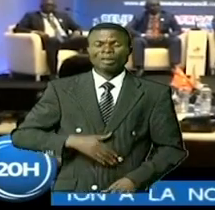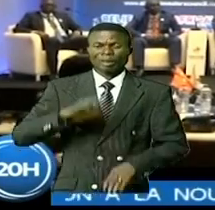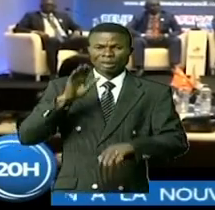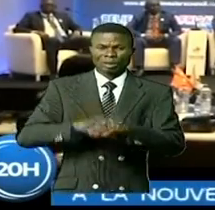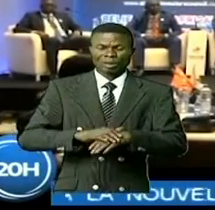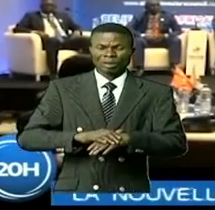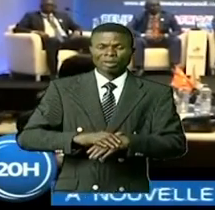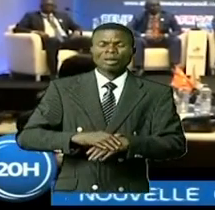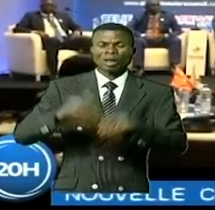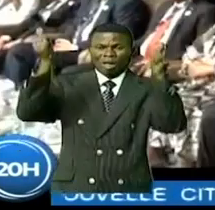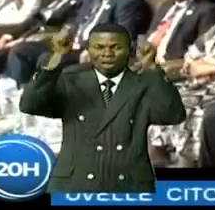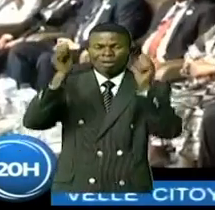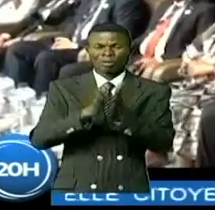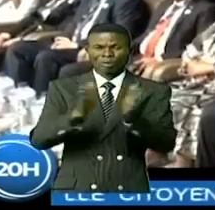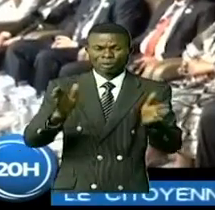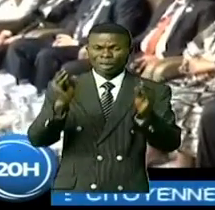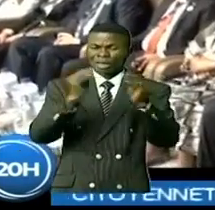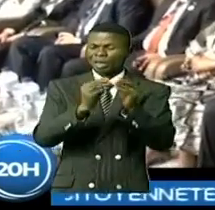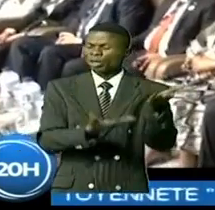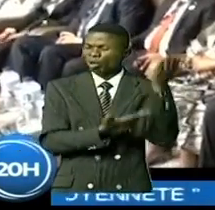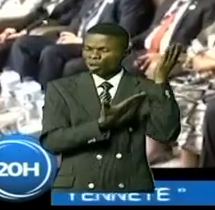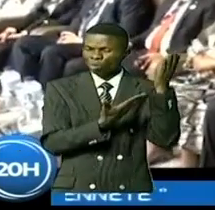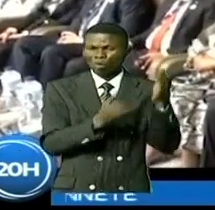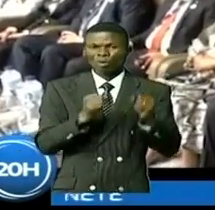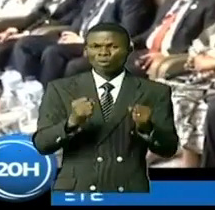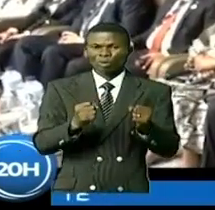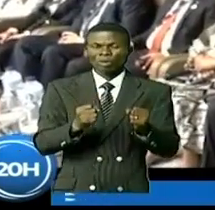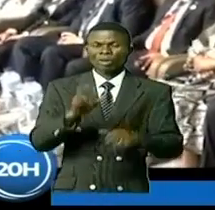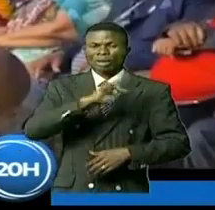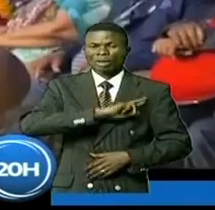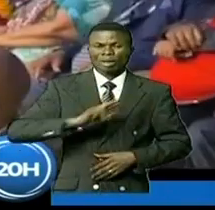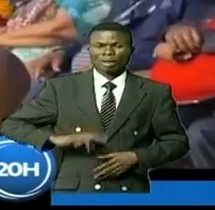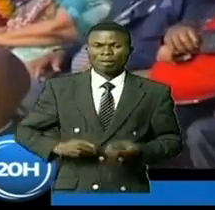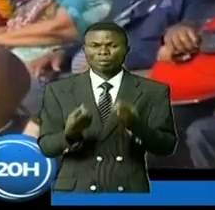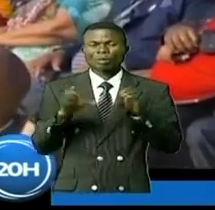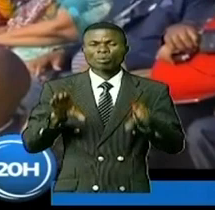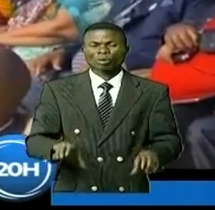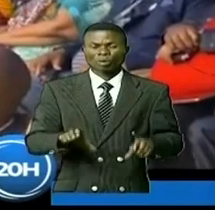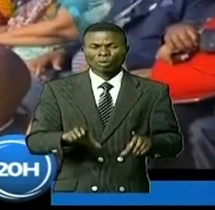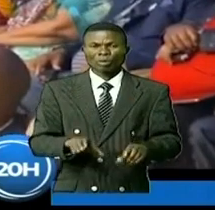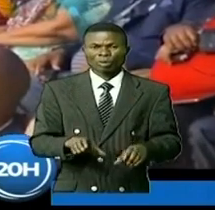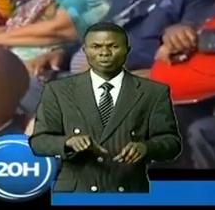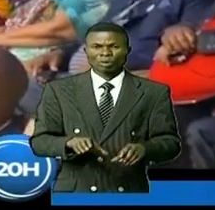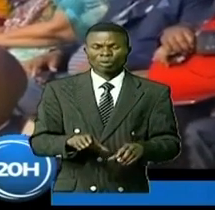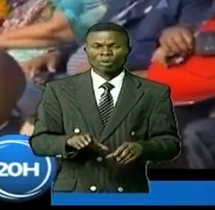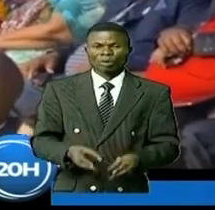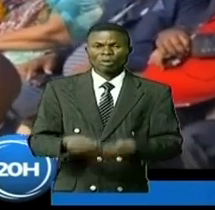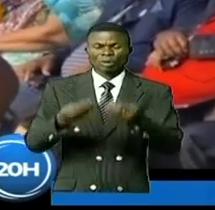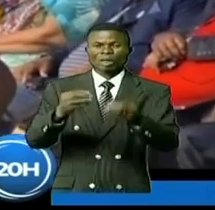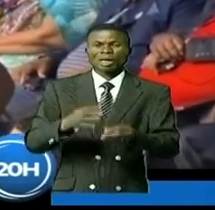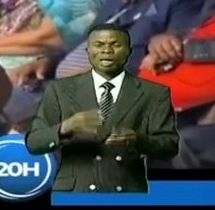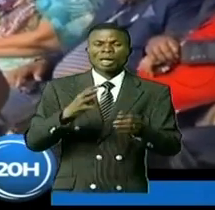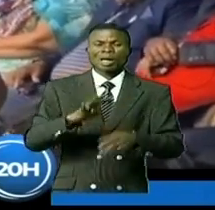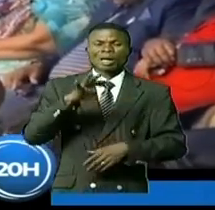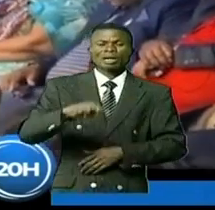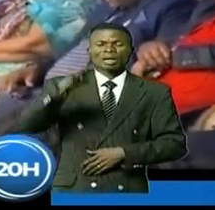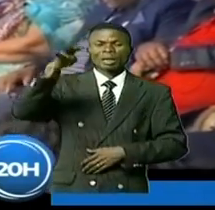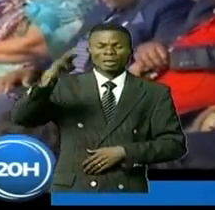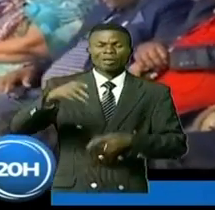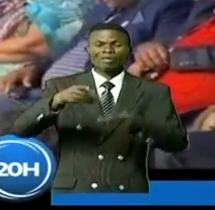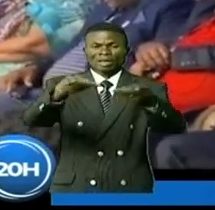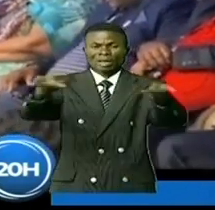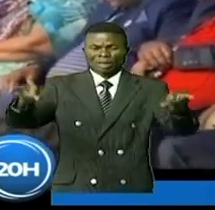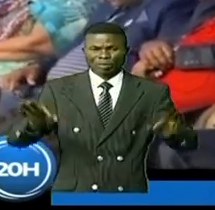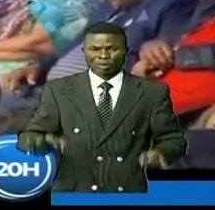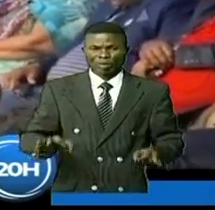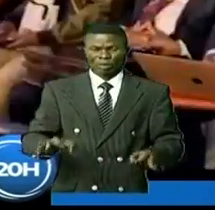les continents. Sommet plus que bénéfique pour la République démocratique du Congo avec ses 80 milliards de terres arables et là